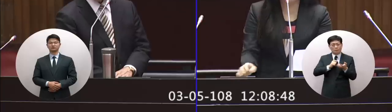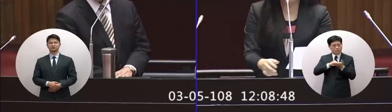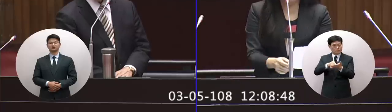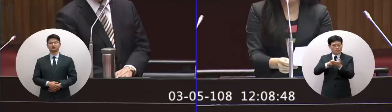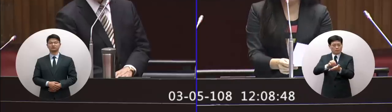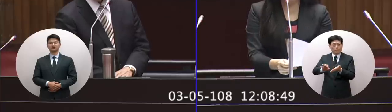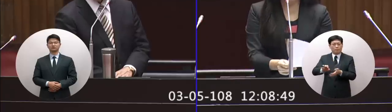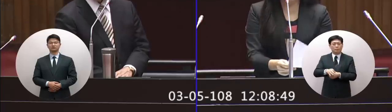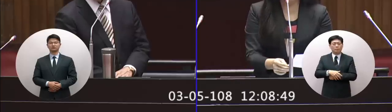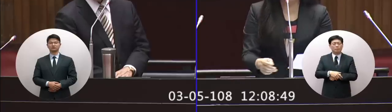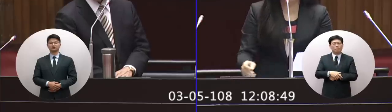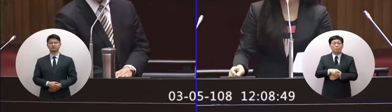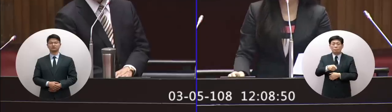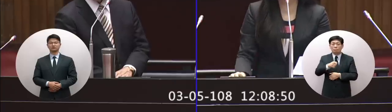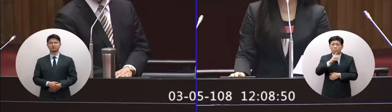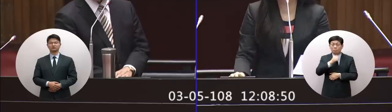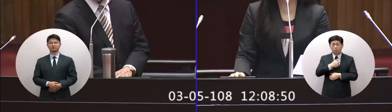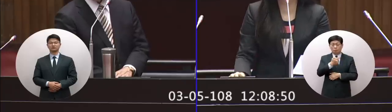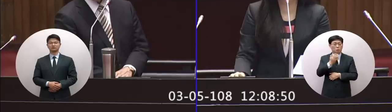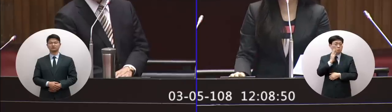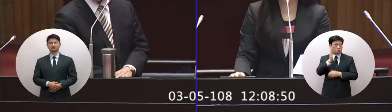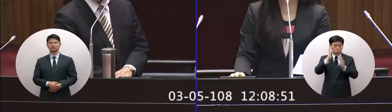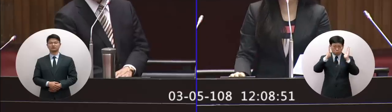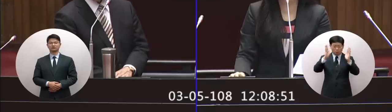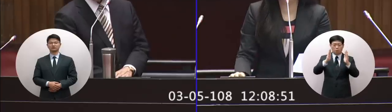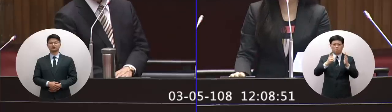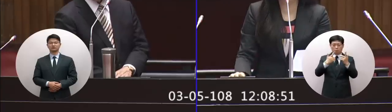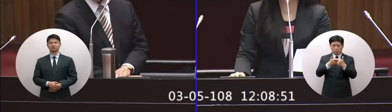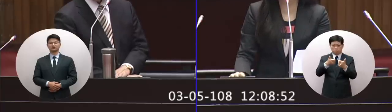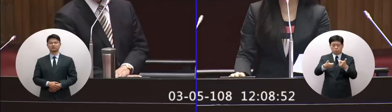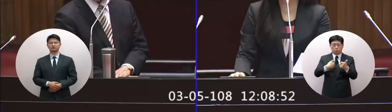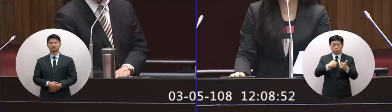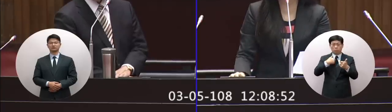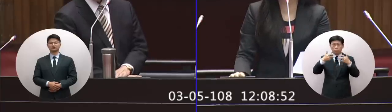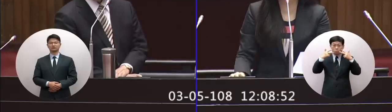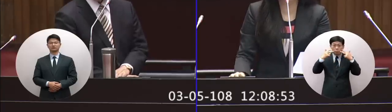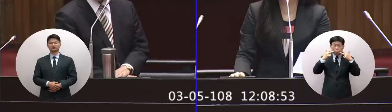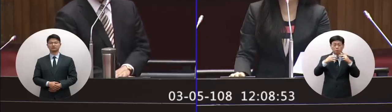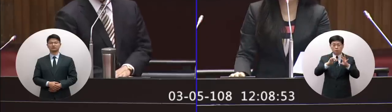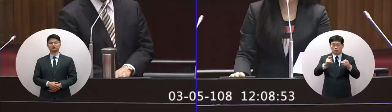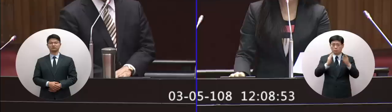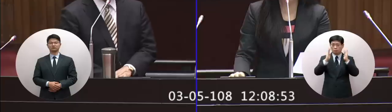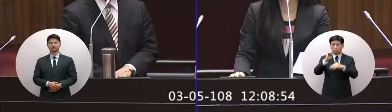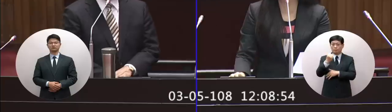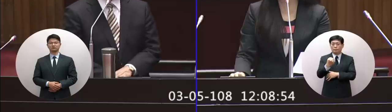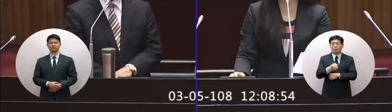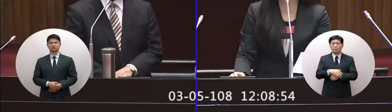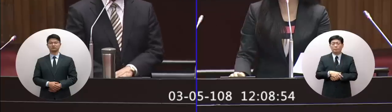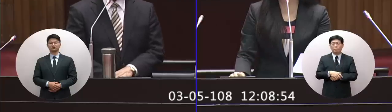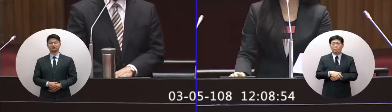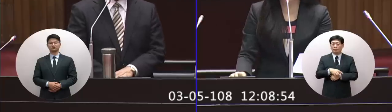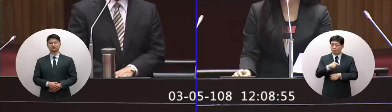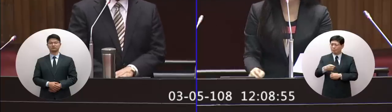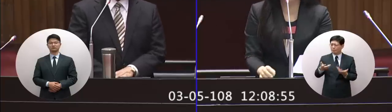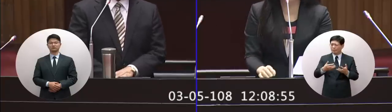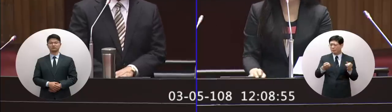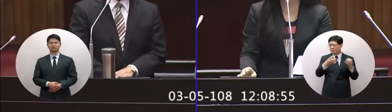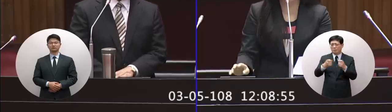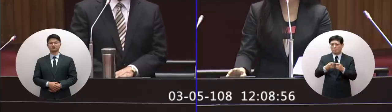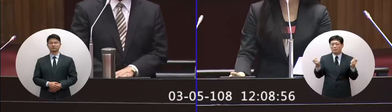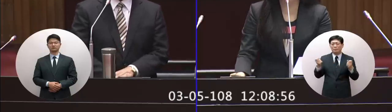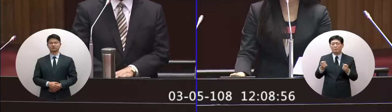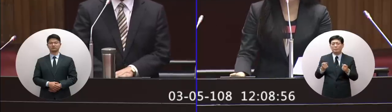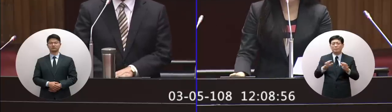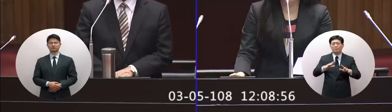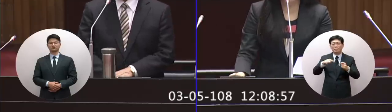请利用哦。那这样就是名正言顺，那更符合我们原住民的这个土地正义哈。那这件事情其实已经讨论很